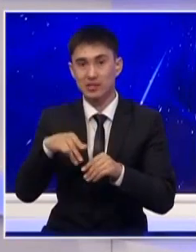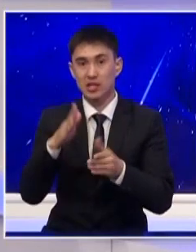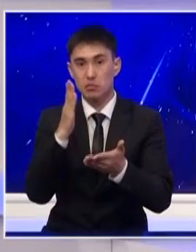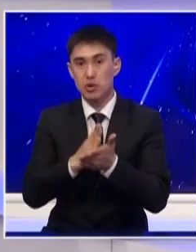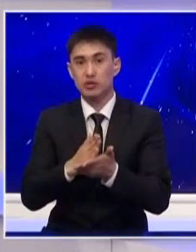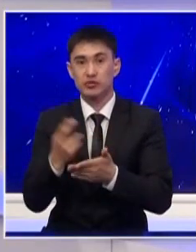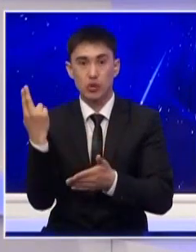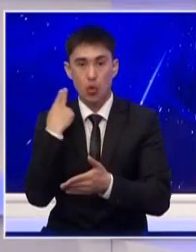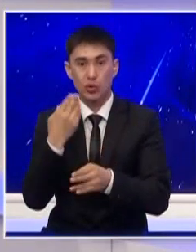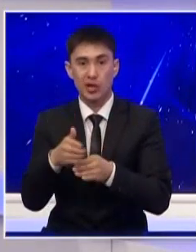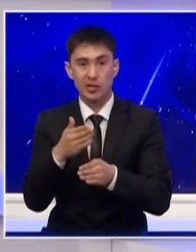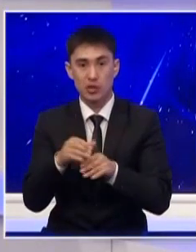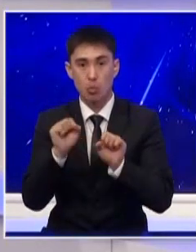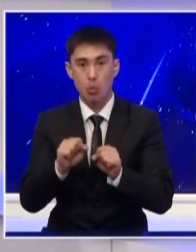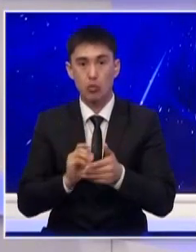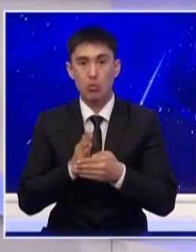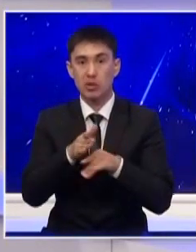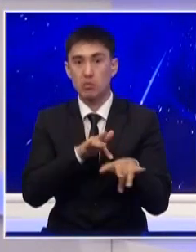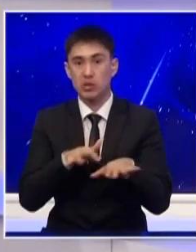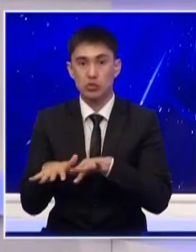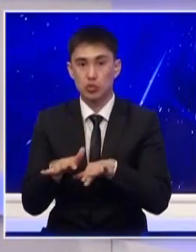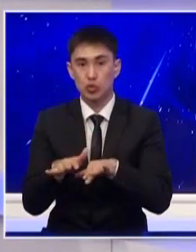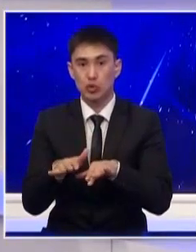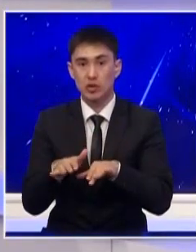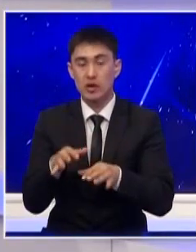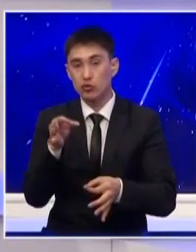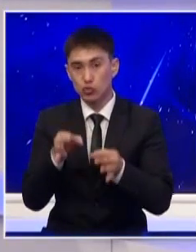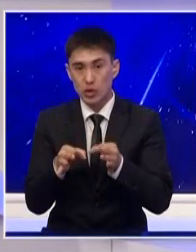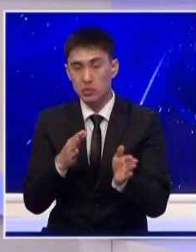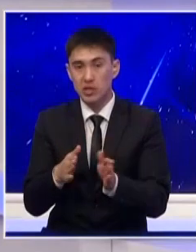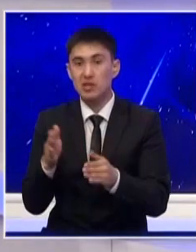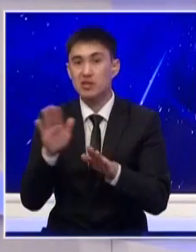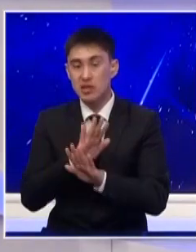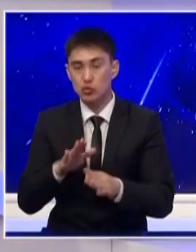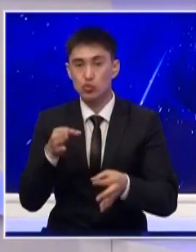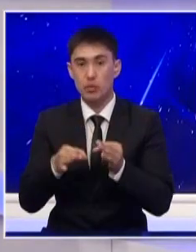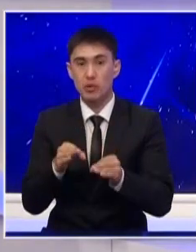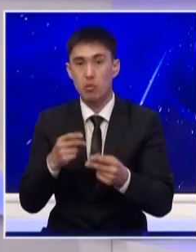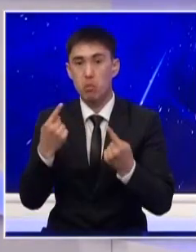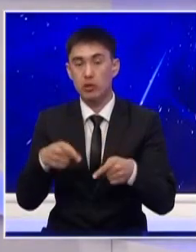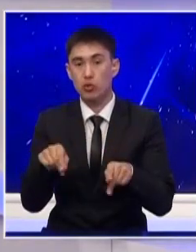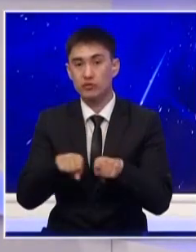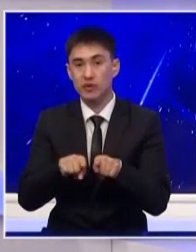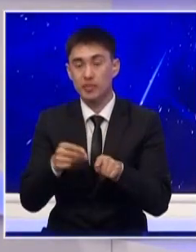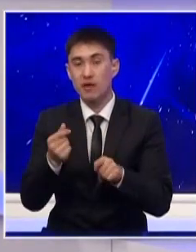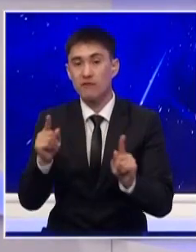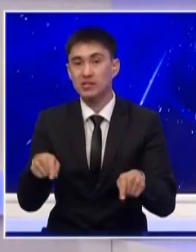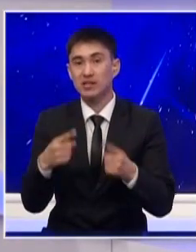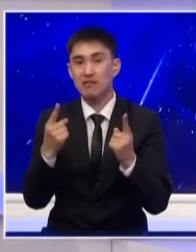имеющие просроченные кредиты, могут пройти процедуры внесудебного и судебного банкротства, а также